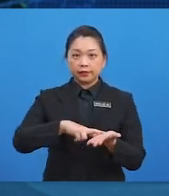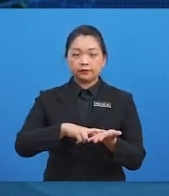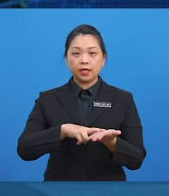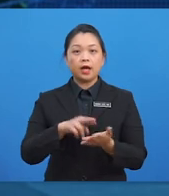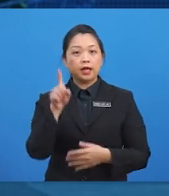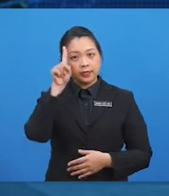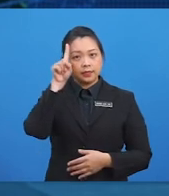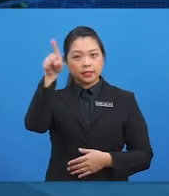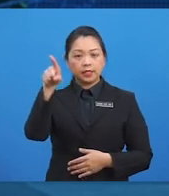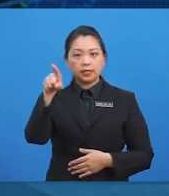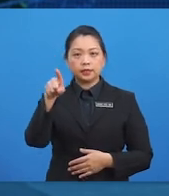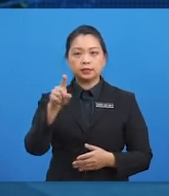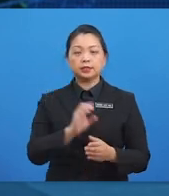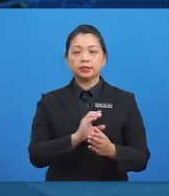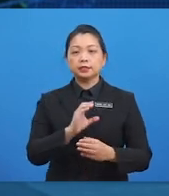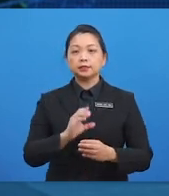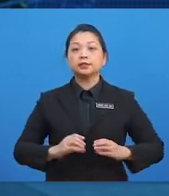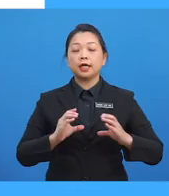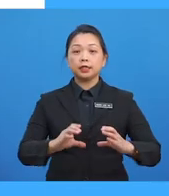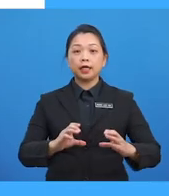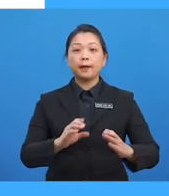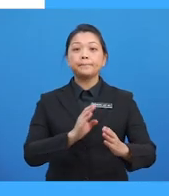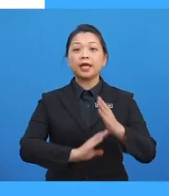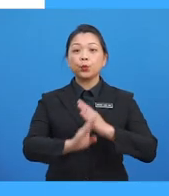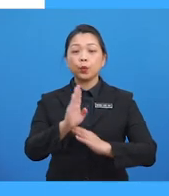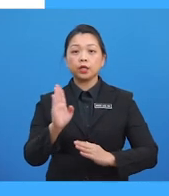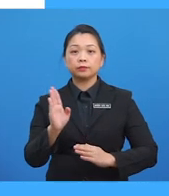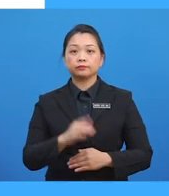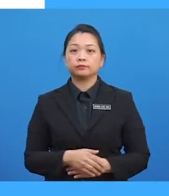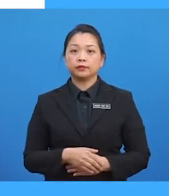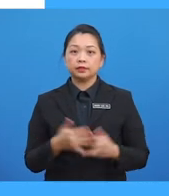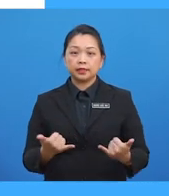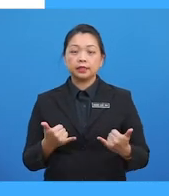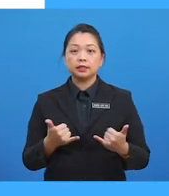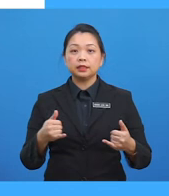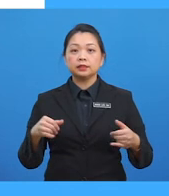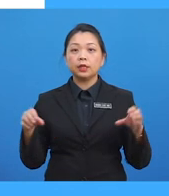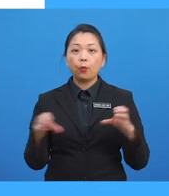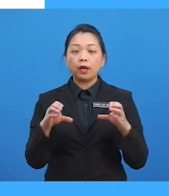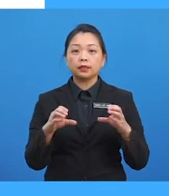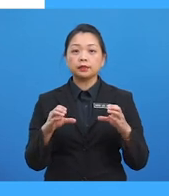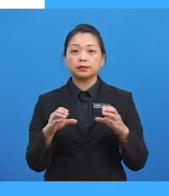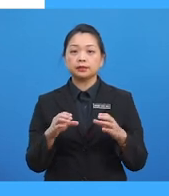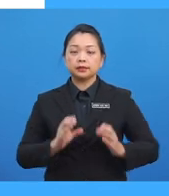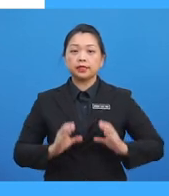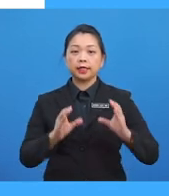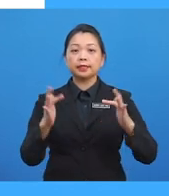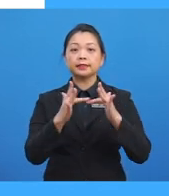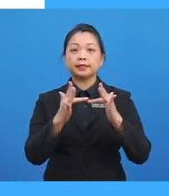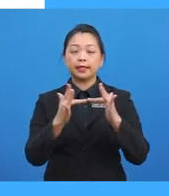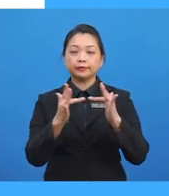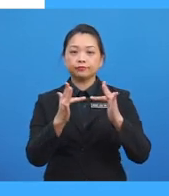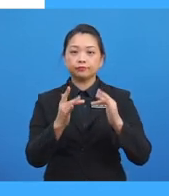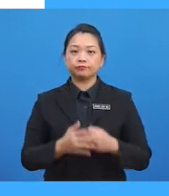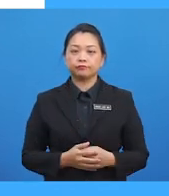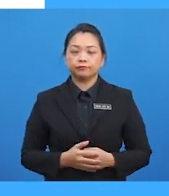manual dan sekarang kita ke prosedur permohonan paten atau pembaruan utiliti secara atas talian